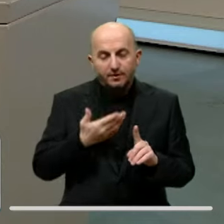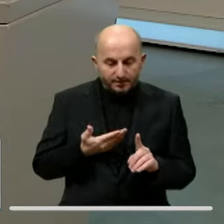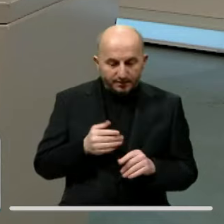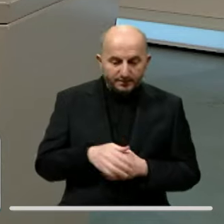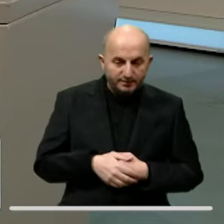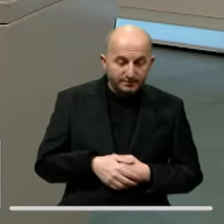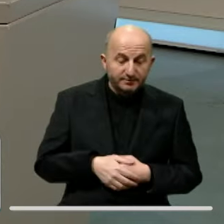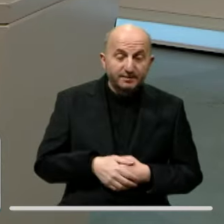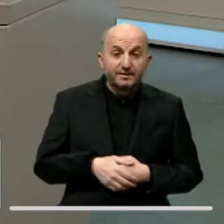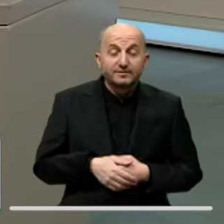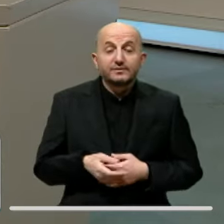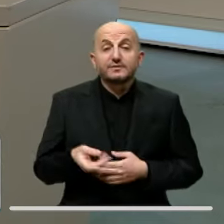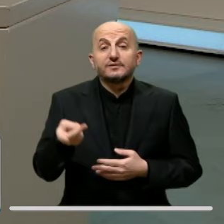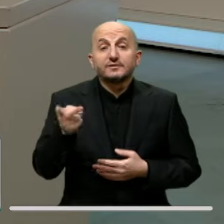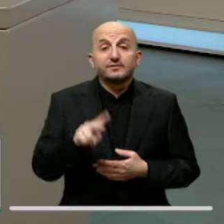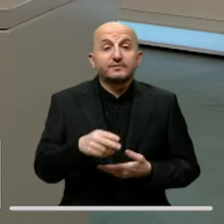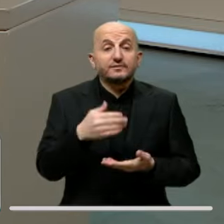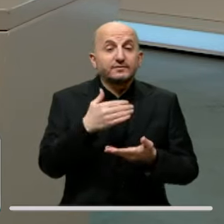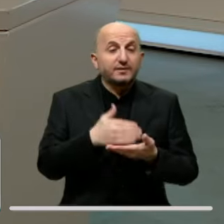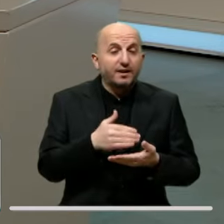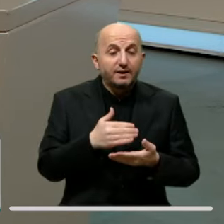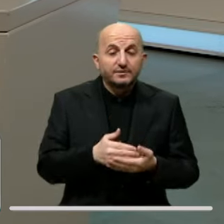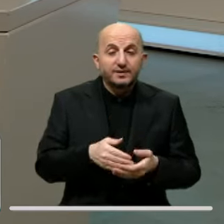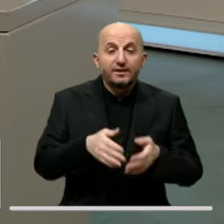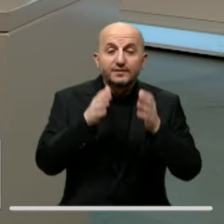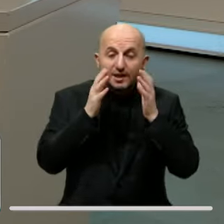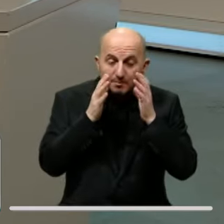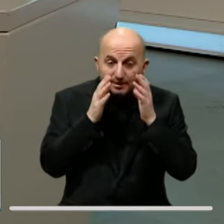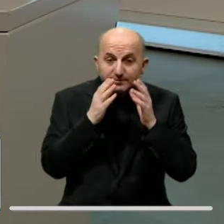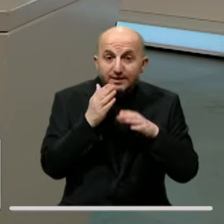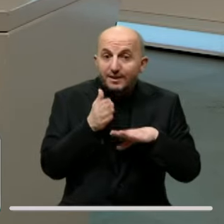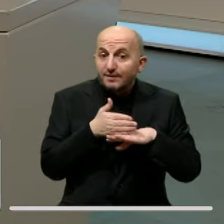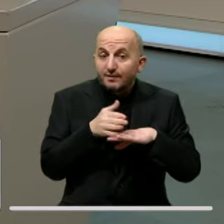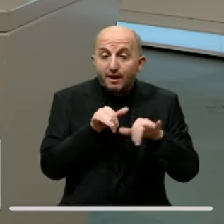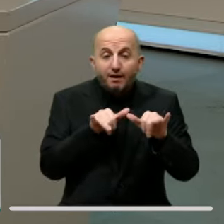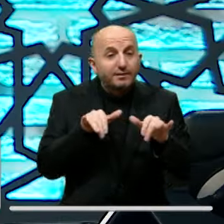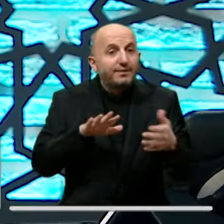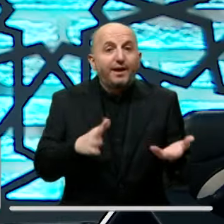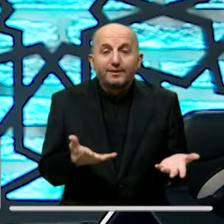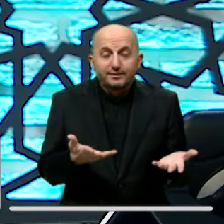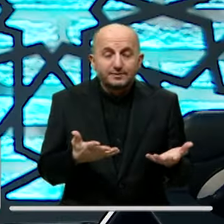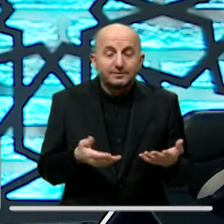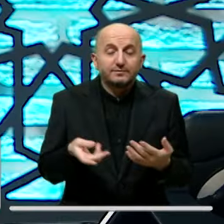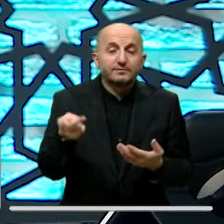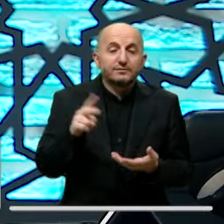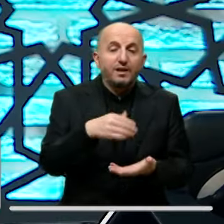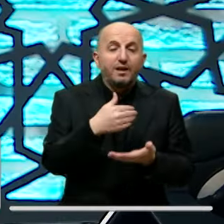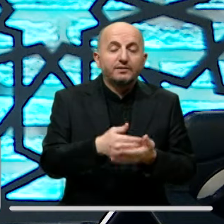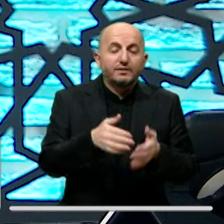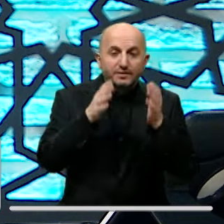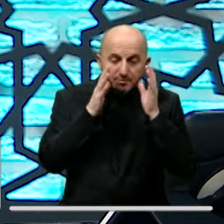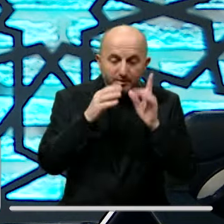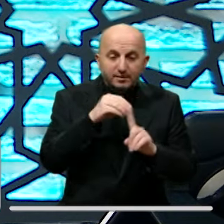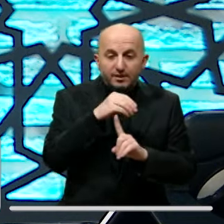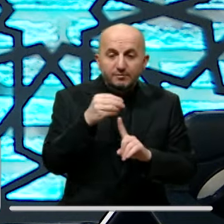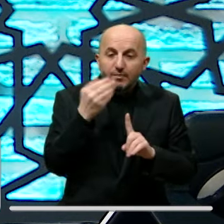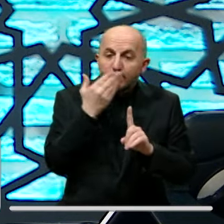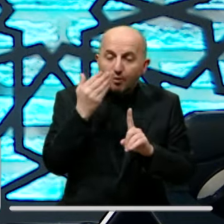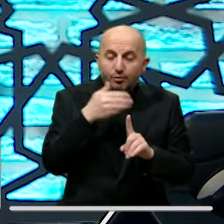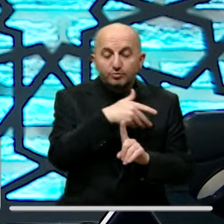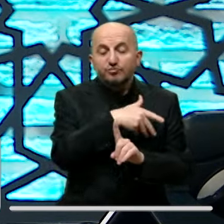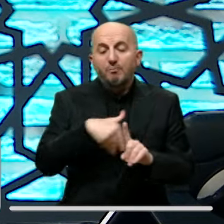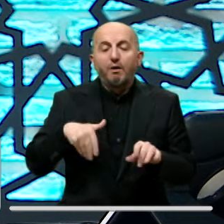söylediniz. Peki bu durum neden cenaze namazları için de geçerli değil? Çünkü cenaze namazlarında imam da kıraat